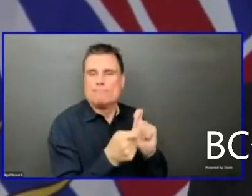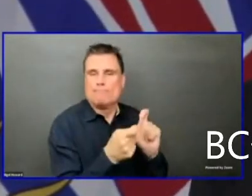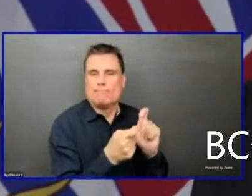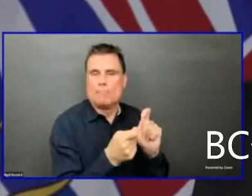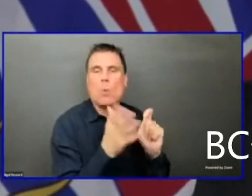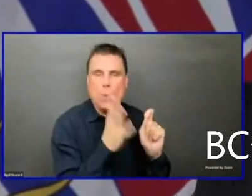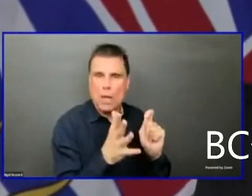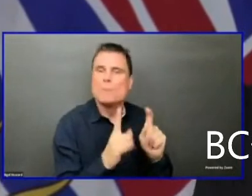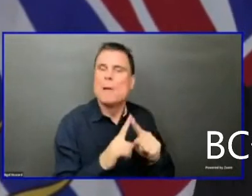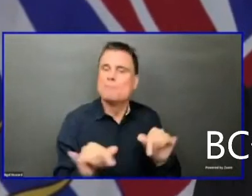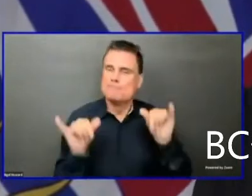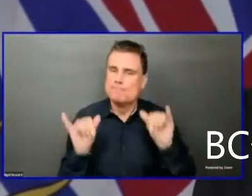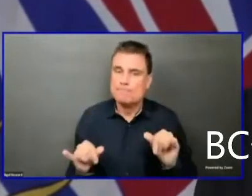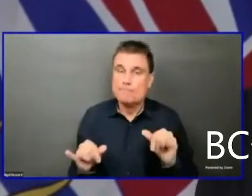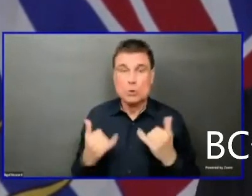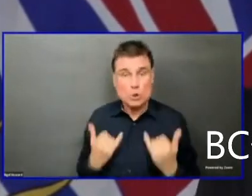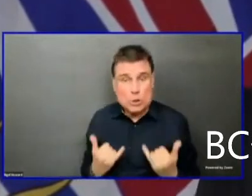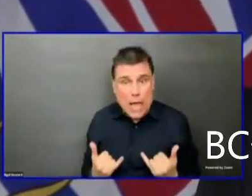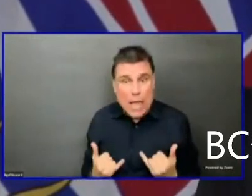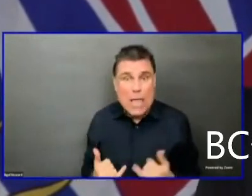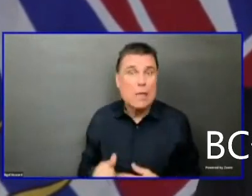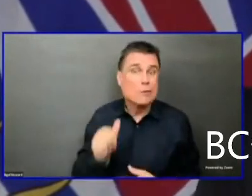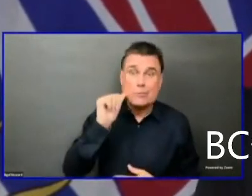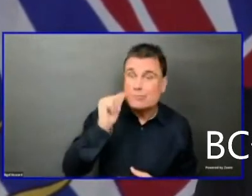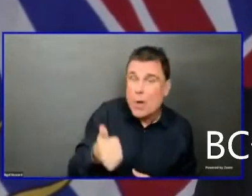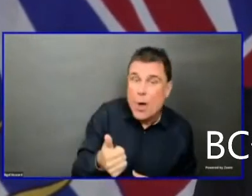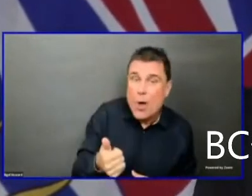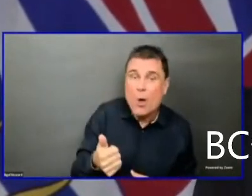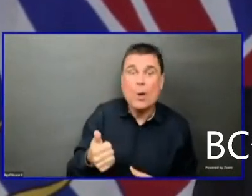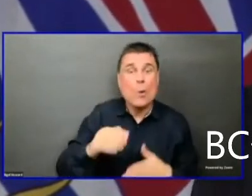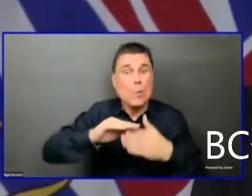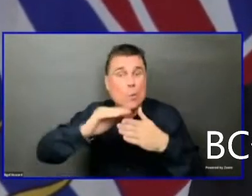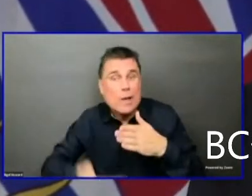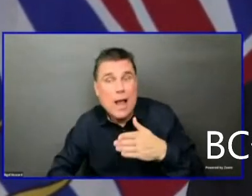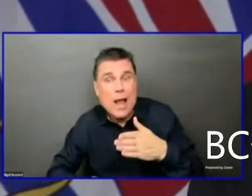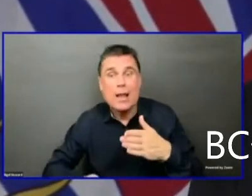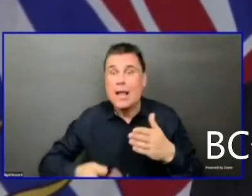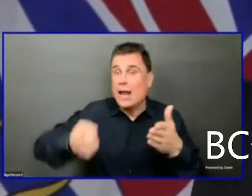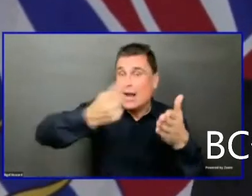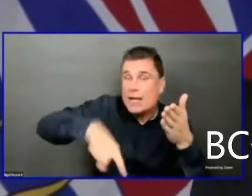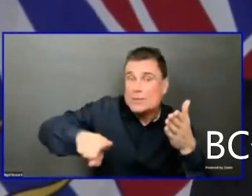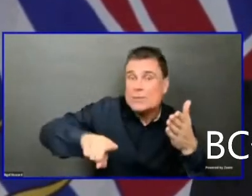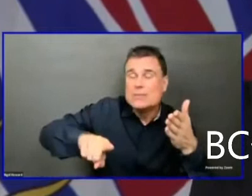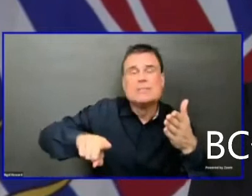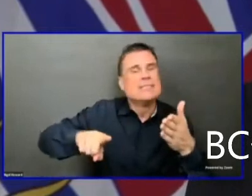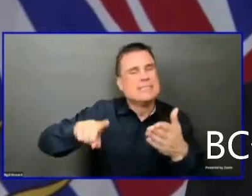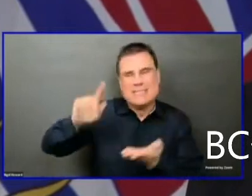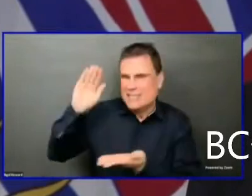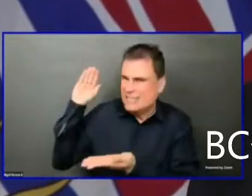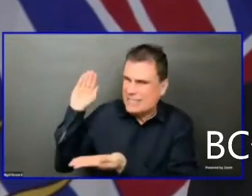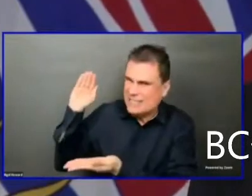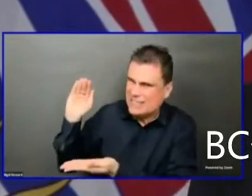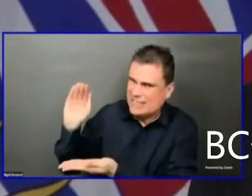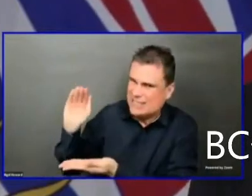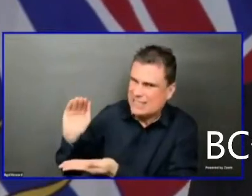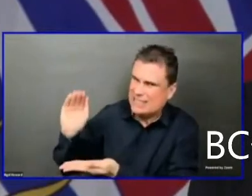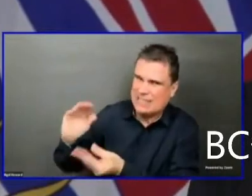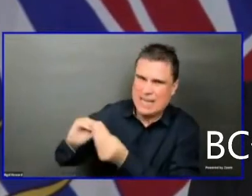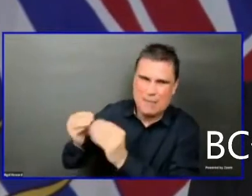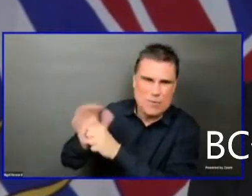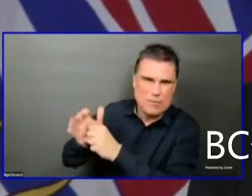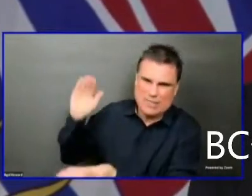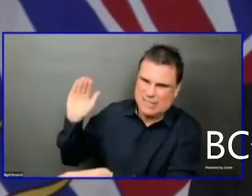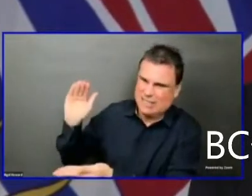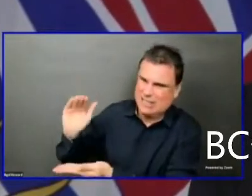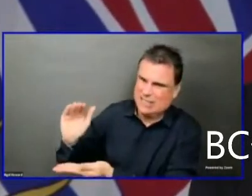next, 这 so 个 we 周 can 末、 get to 下一 those 个礼拜 brighter, safer days 希望大 ahead. 家能够每天 Spring 能够 is 更安 coming. 全。 The summer is coming. 春天马上